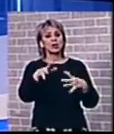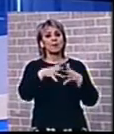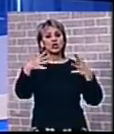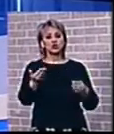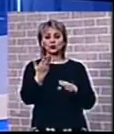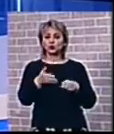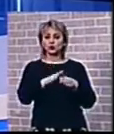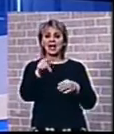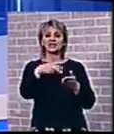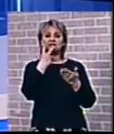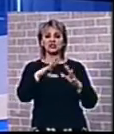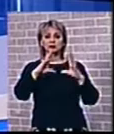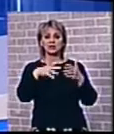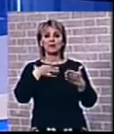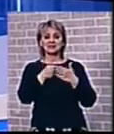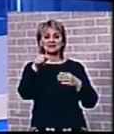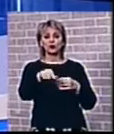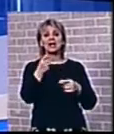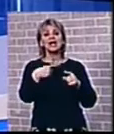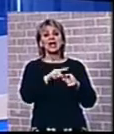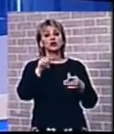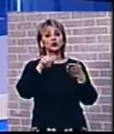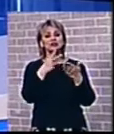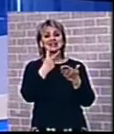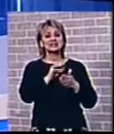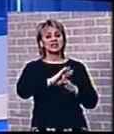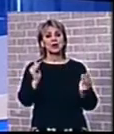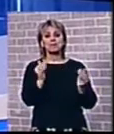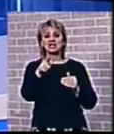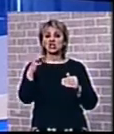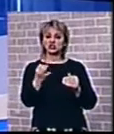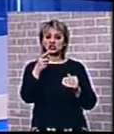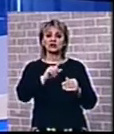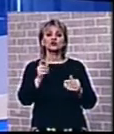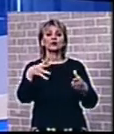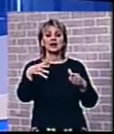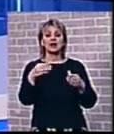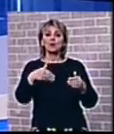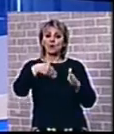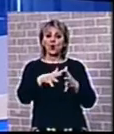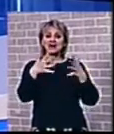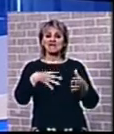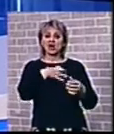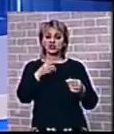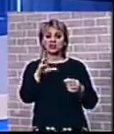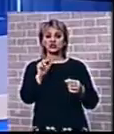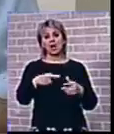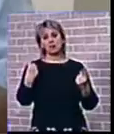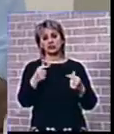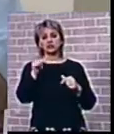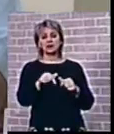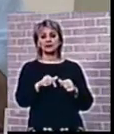большим трудом. Они видят мир по-своему, и эта точка зрения не менее интересна, а в чем-то даже более важна, чем обычная.